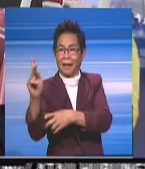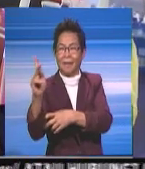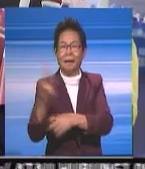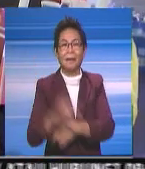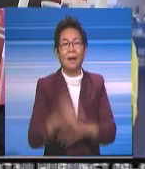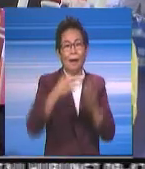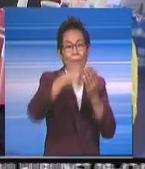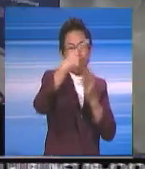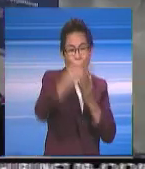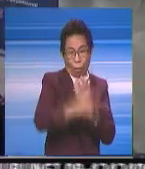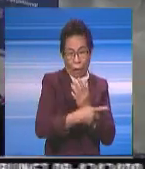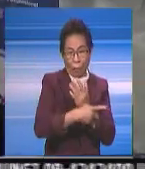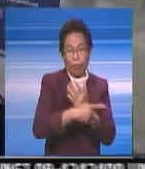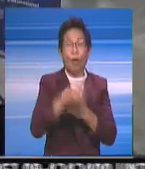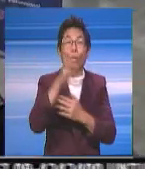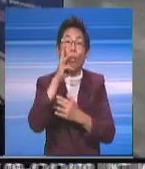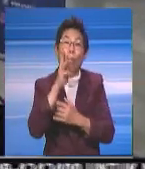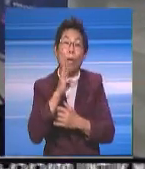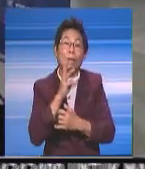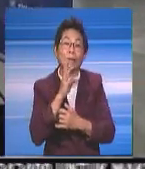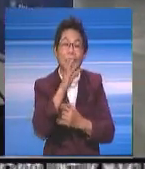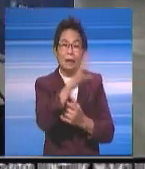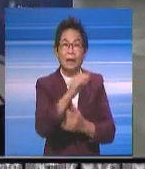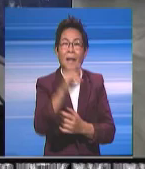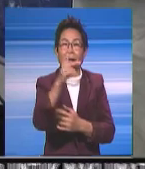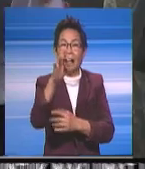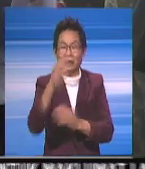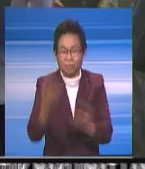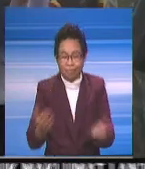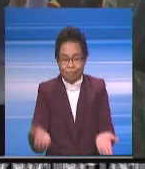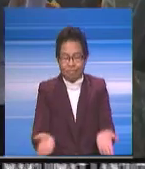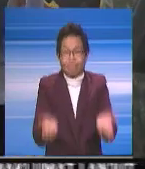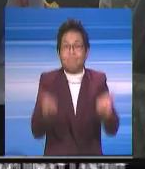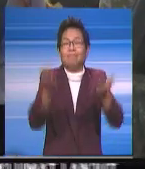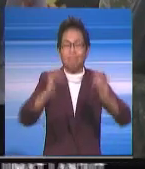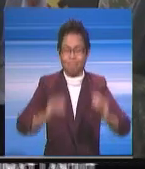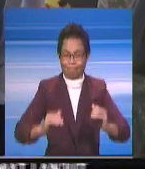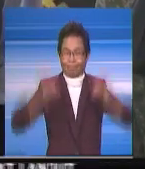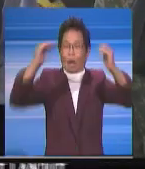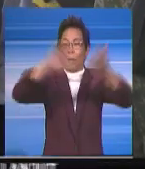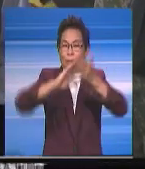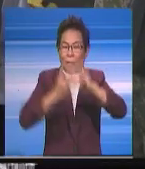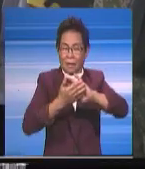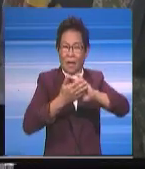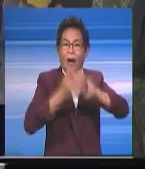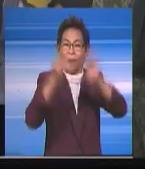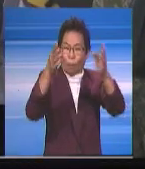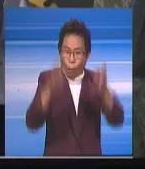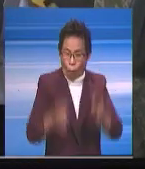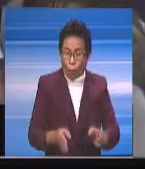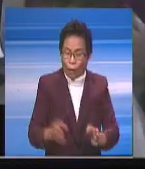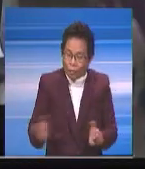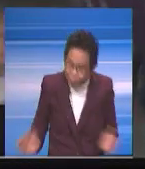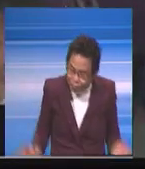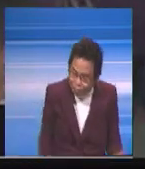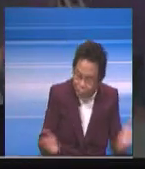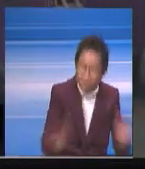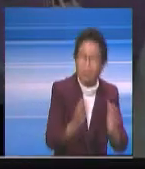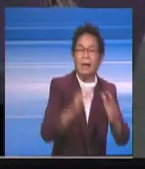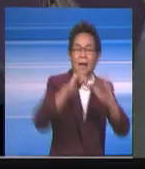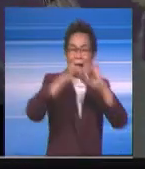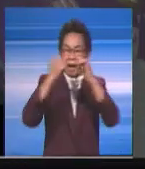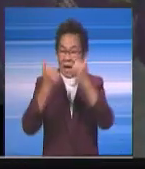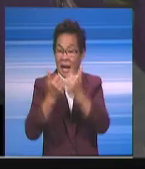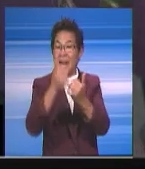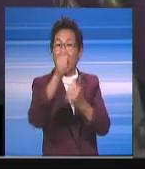Program membolehkan kedudukan wanita dalam KRT diangkat lebih tinggi sekaligus dapat menjadi tenaga penggerak dan ejen penyatuan yang lebih